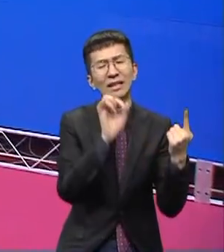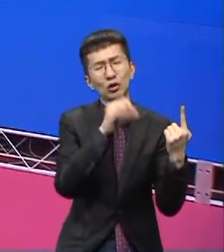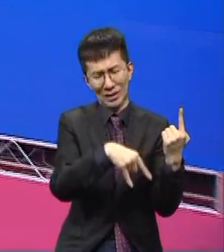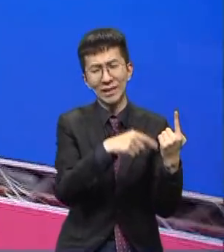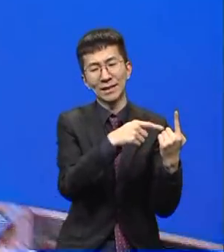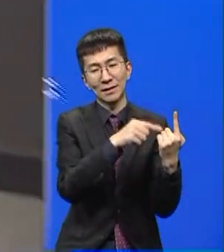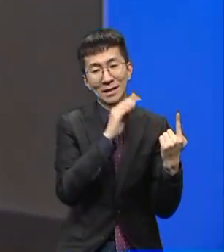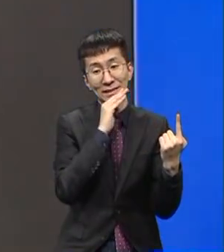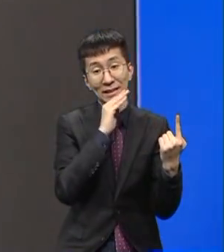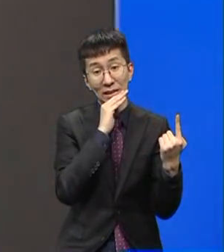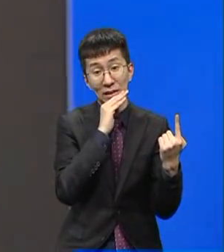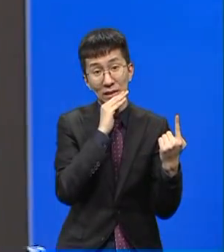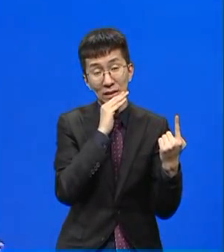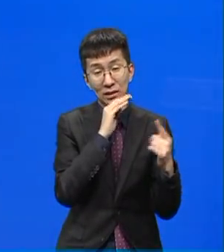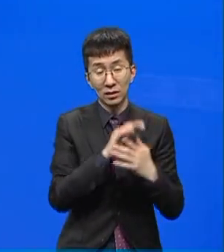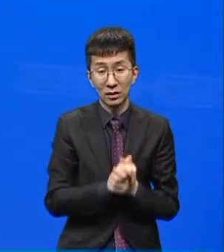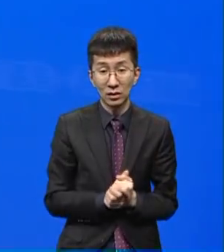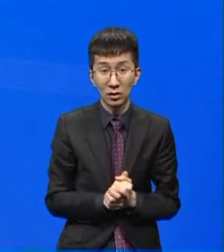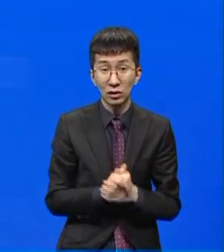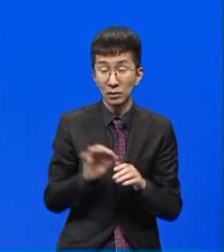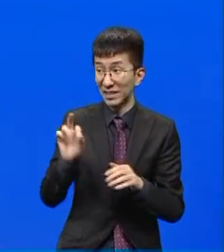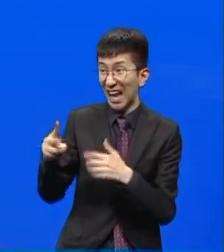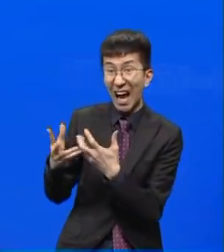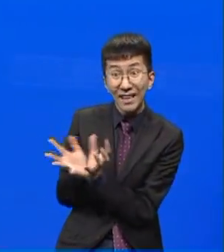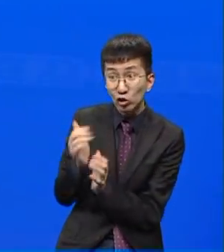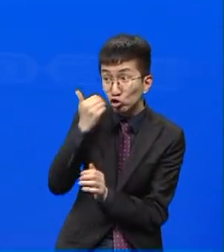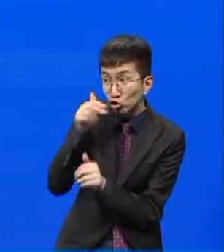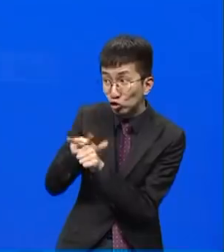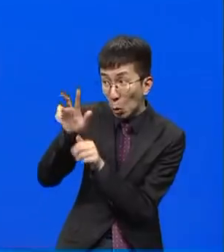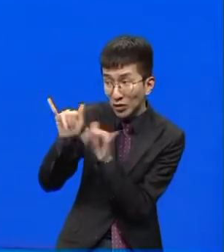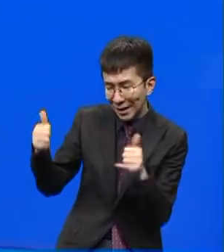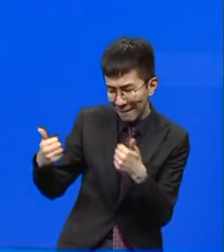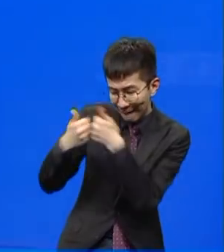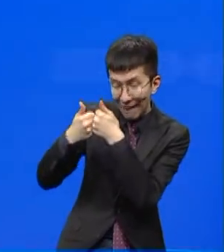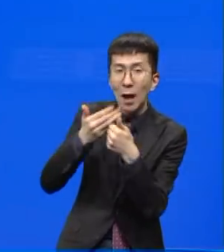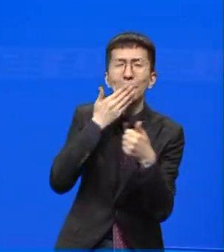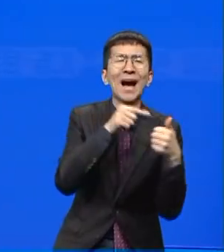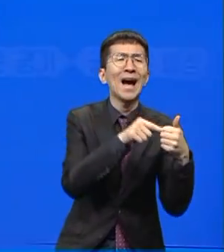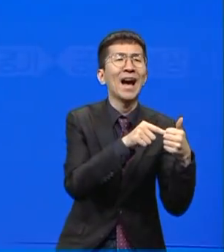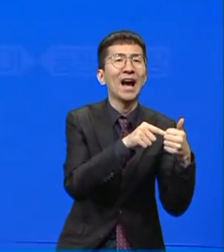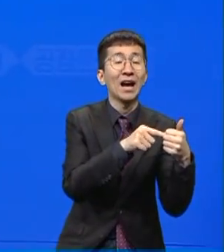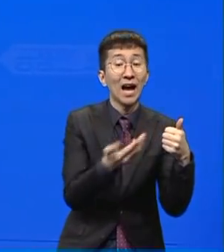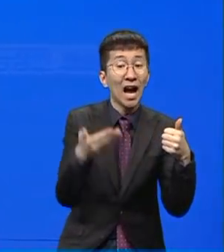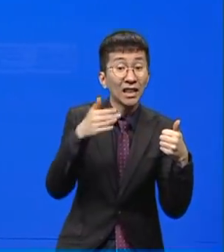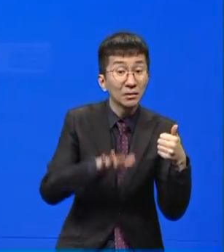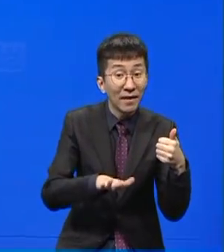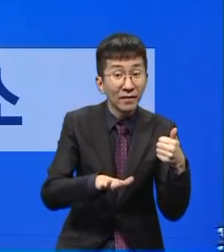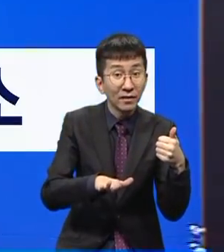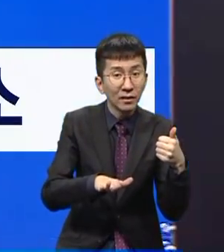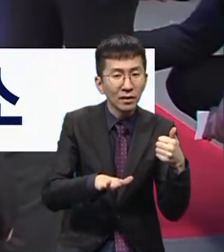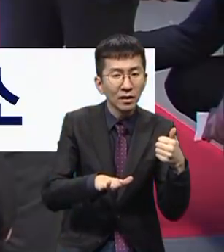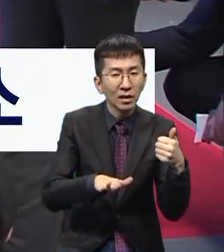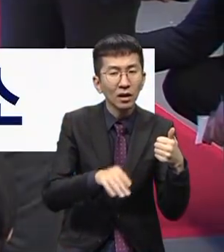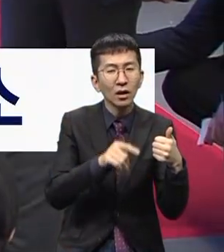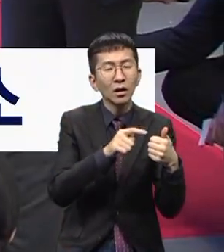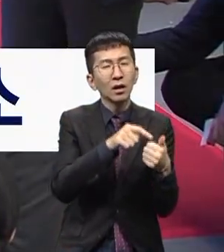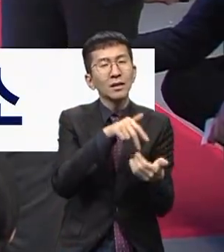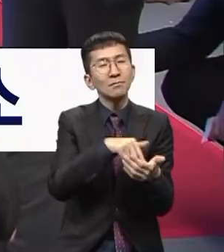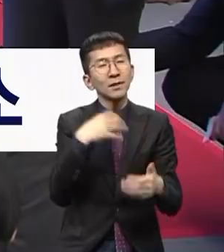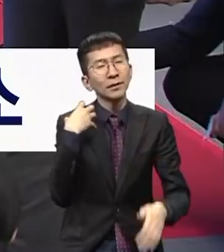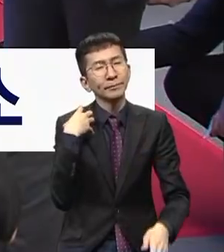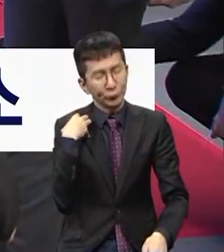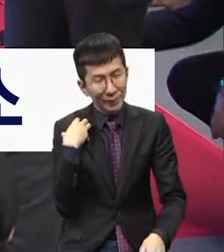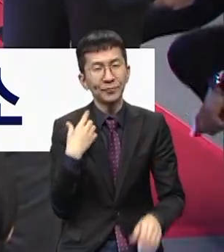그리고 기세 오른 야당을 당장 상대할 주자란 가산점이 있지만 여권 심판론에서 자유롭지 못한